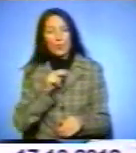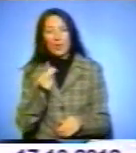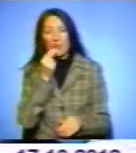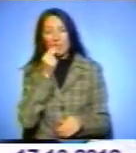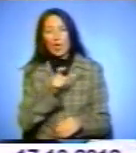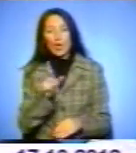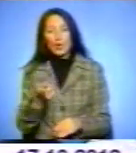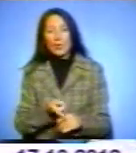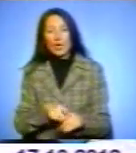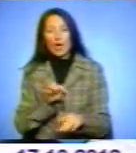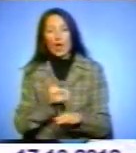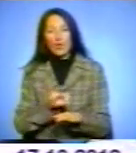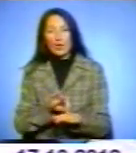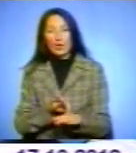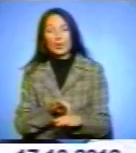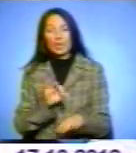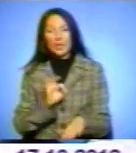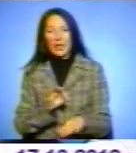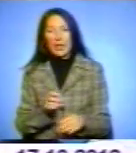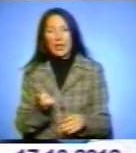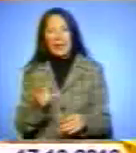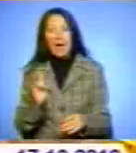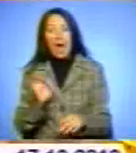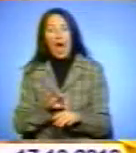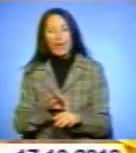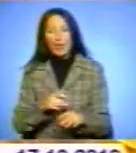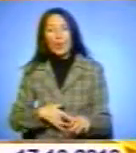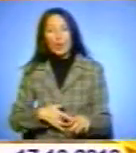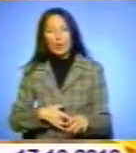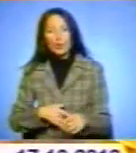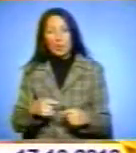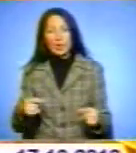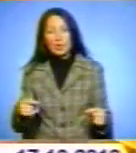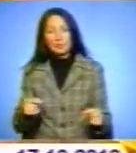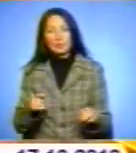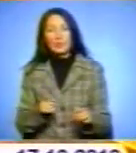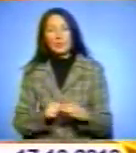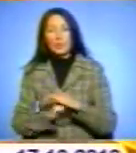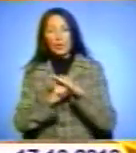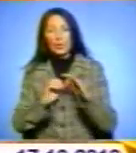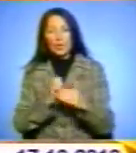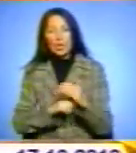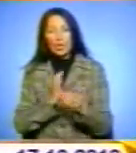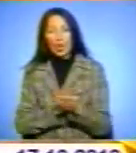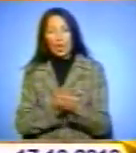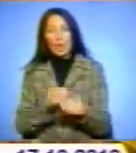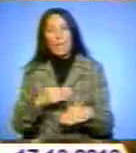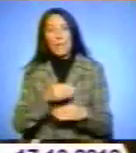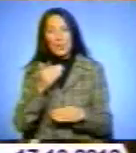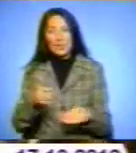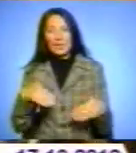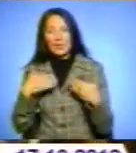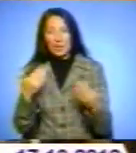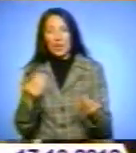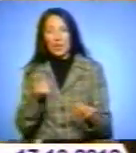які хворіють якраз на захворювання шлунково-кишкового тракту. Основною причиною смертельних випадків є, як правило, пізнє звертання за